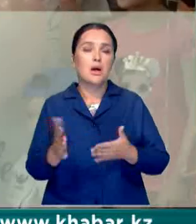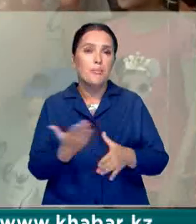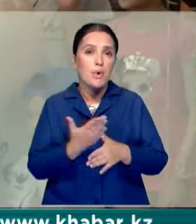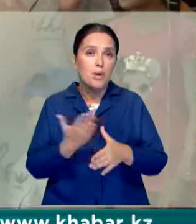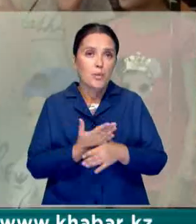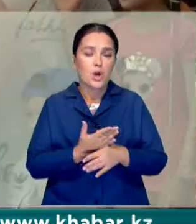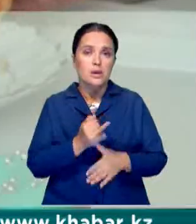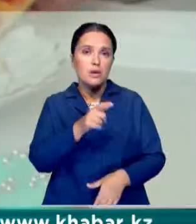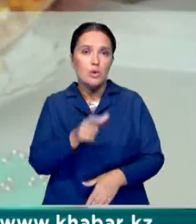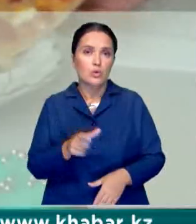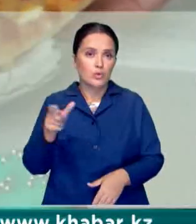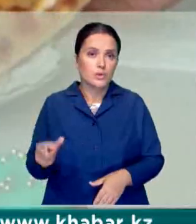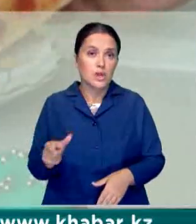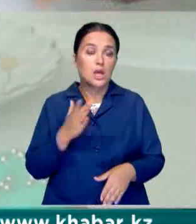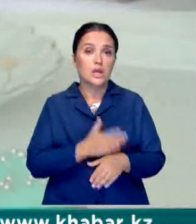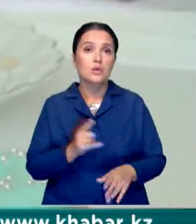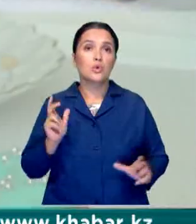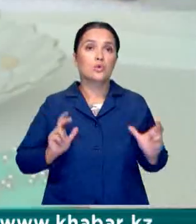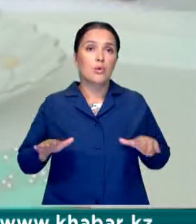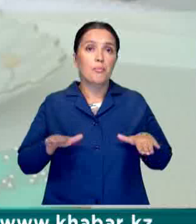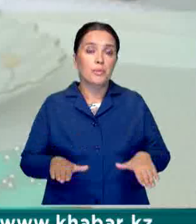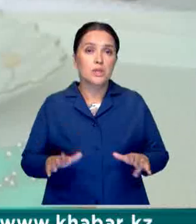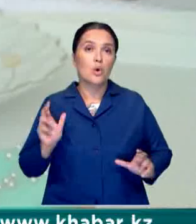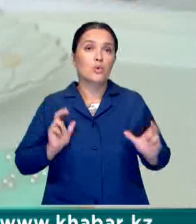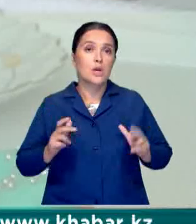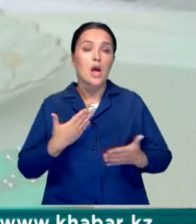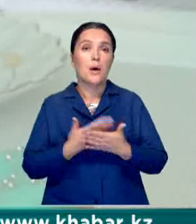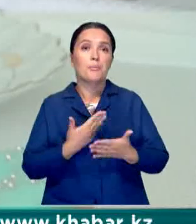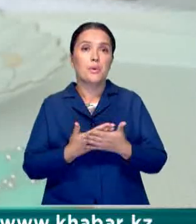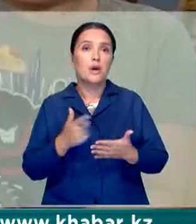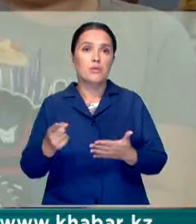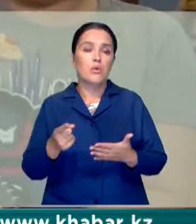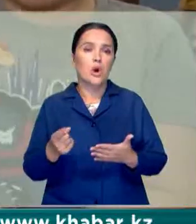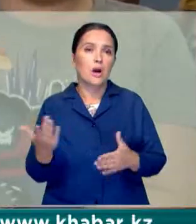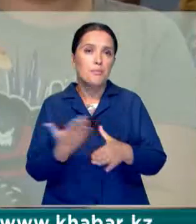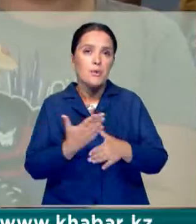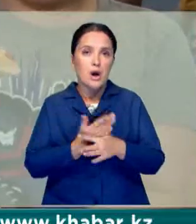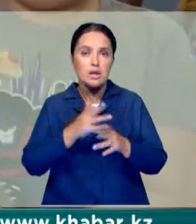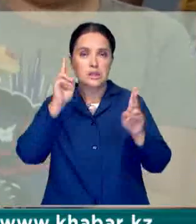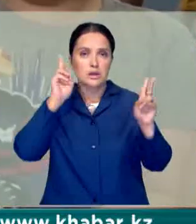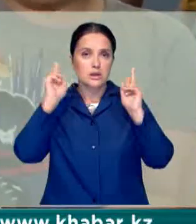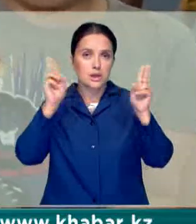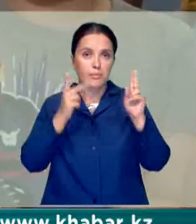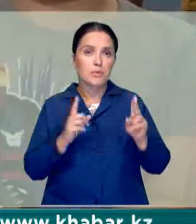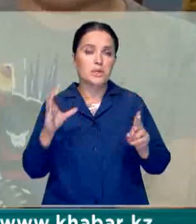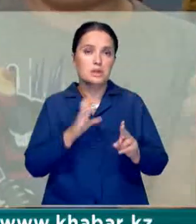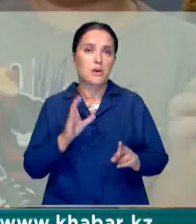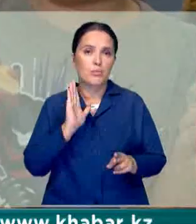просто неравнодушные граждане. Студенты местного колледжа, к примеру, вызвались бесплатно стричь ребят к 1